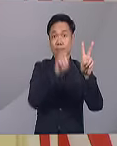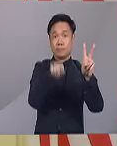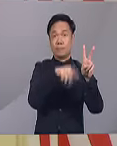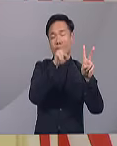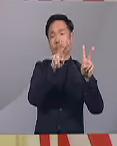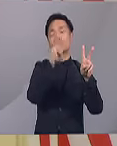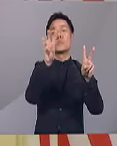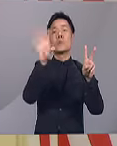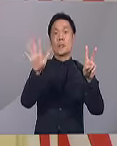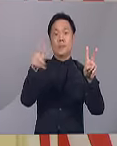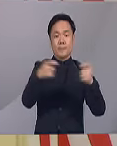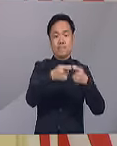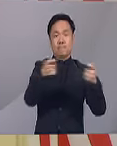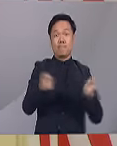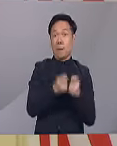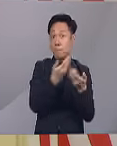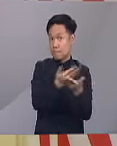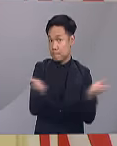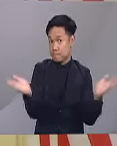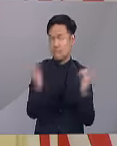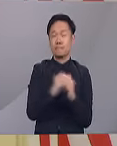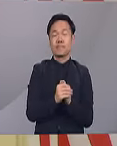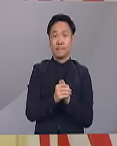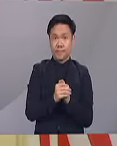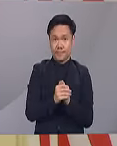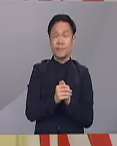2,275 tempat awam dan